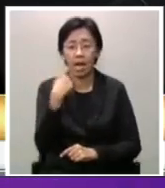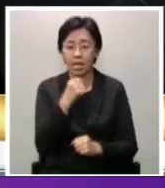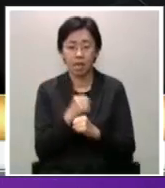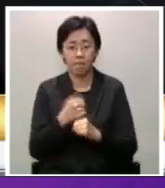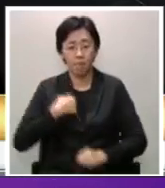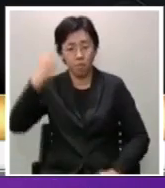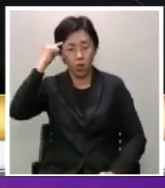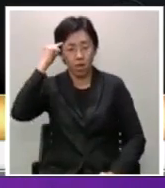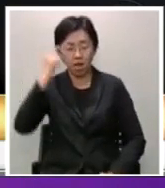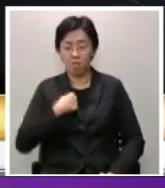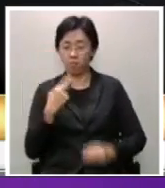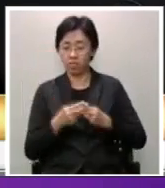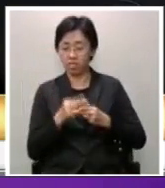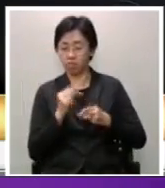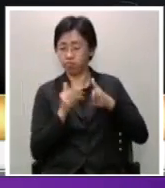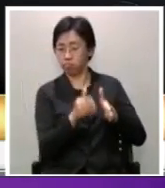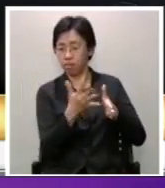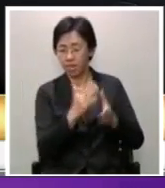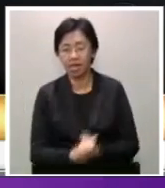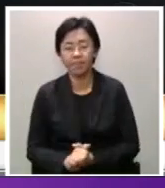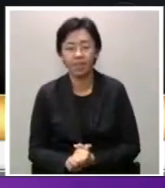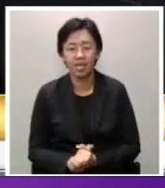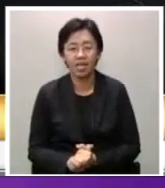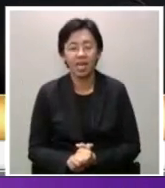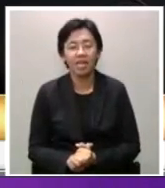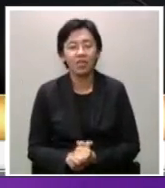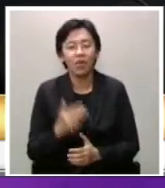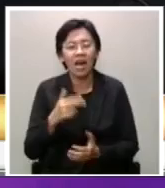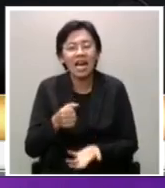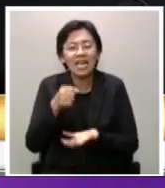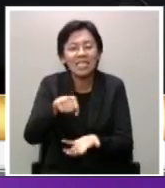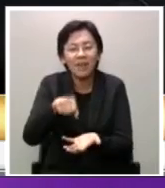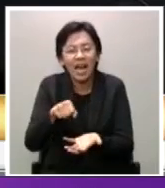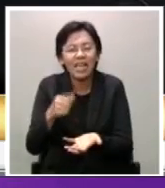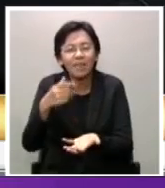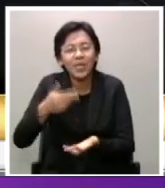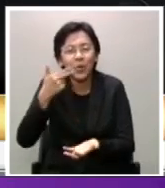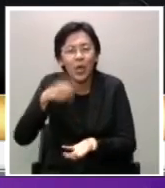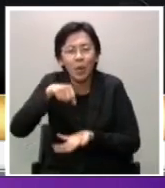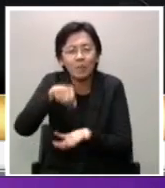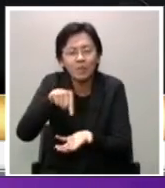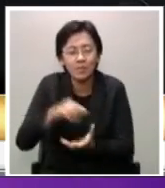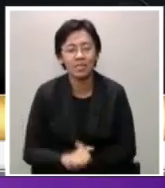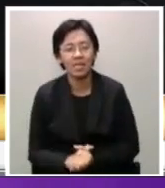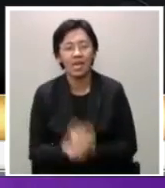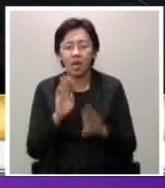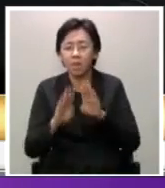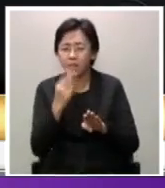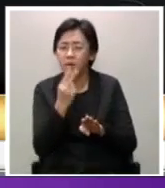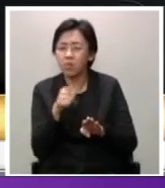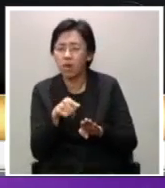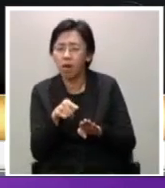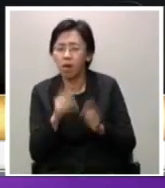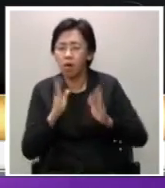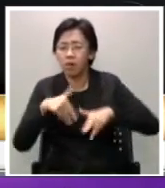ไม่รู้นะผมไม่ได้กล่าวถึงใครเรื่องถุงขนมเรื่องอะไรพวกนี้เยอะแยะไปหมด ท่านต้องเปรียบเทียบดูนะครับผมอยากให้ประชา